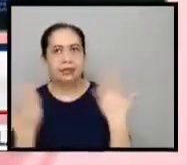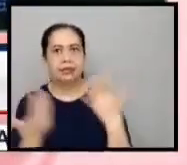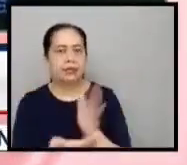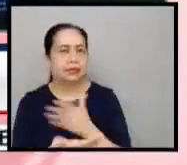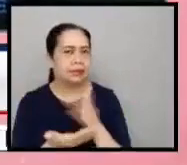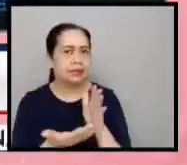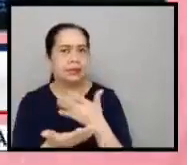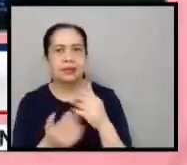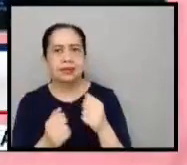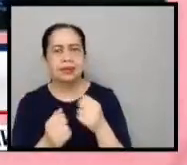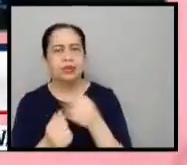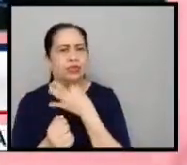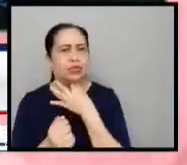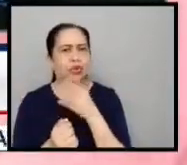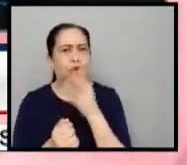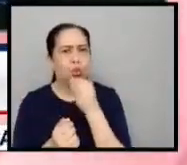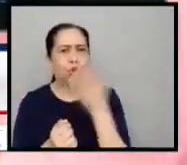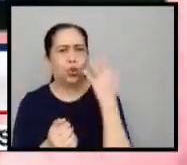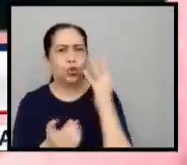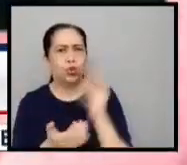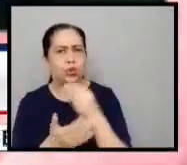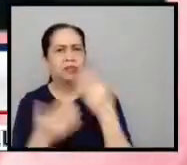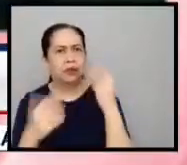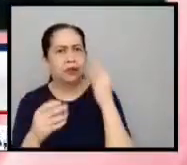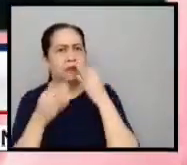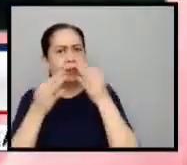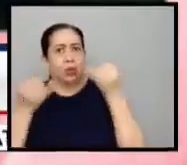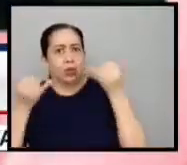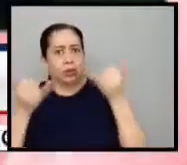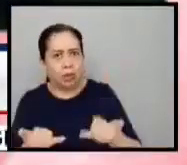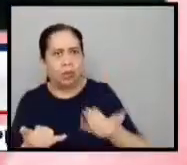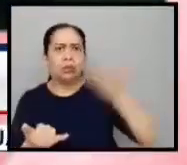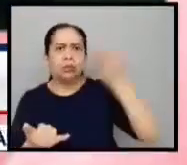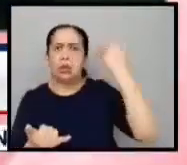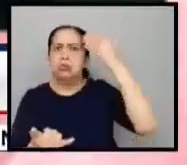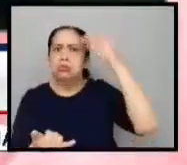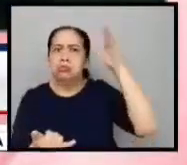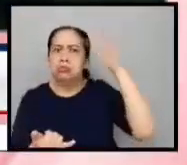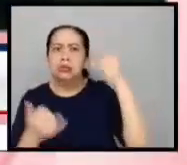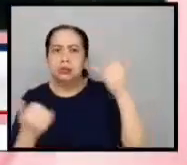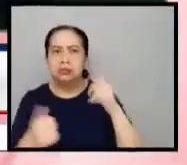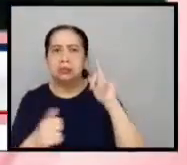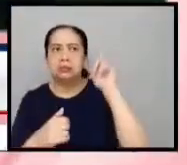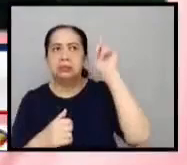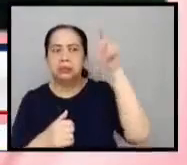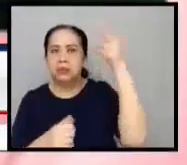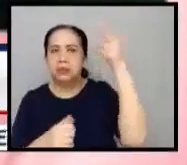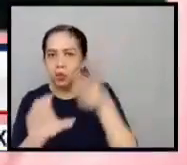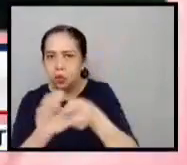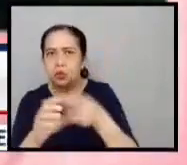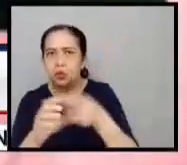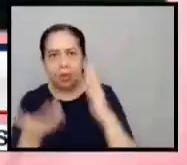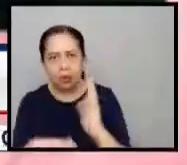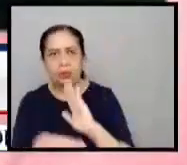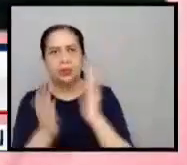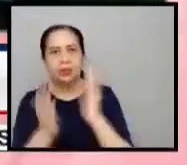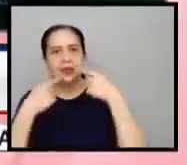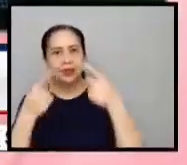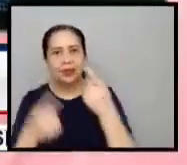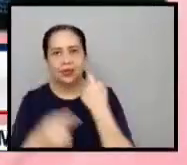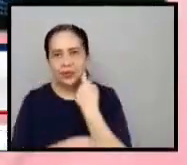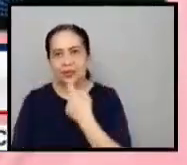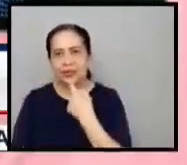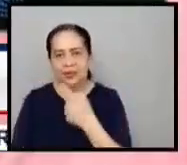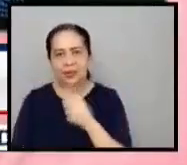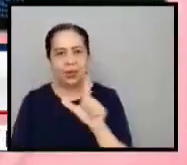kami, sino ba mga musicians na kilala na ngayon na hindi alam ng marami ay sumali din para dyan? Well, although kanina sinabi mo, Lubok,